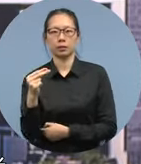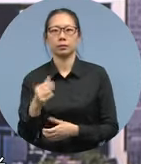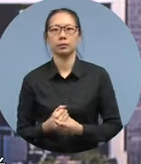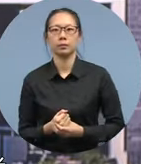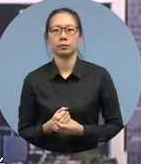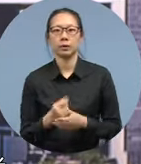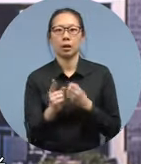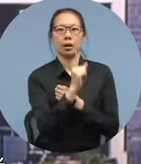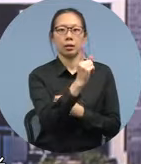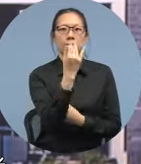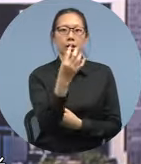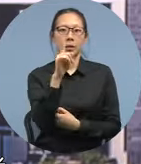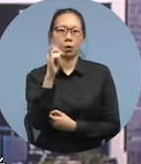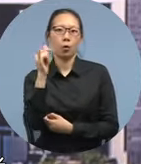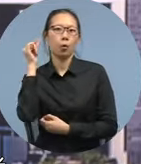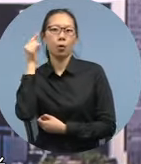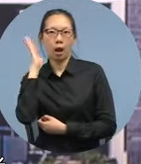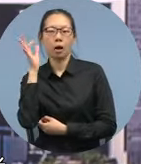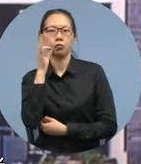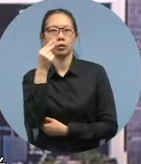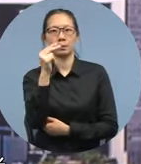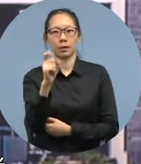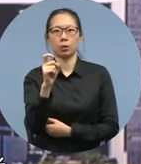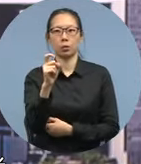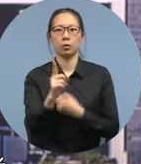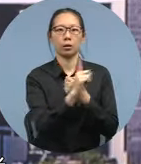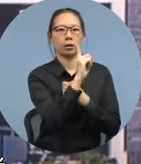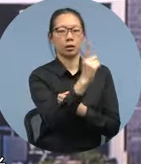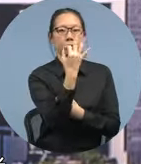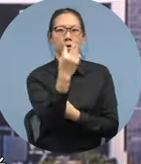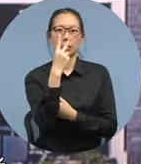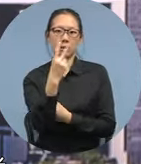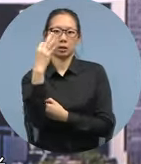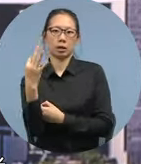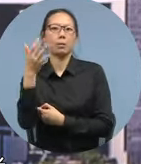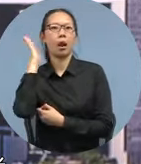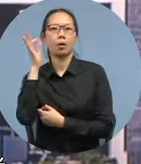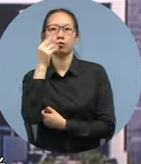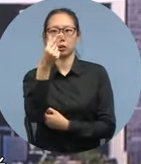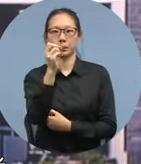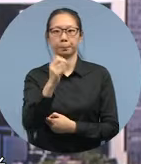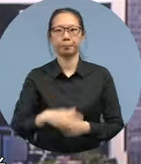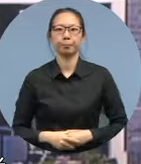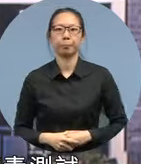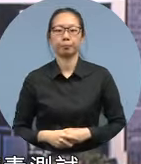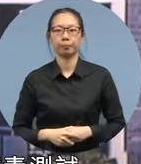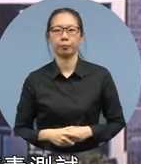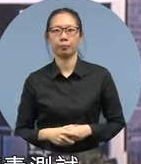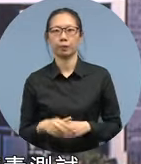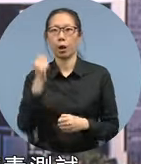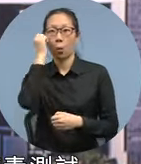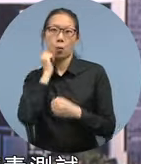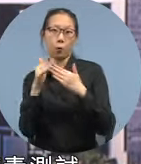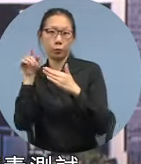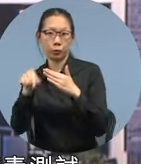啦。1316啦，就係男79歲啦，同埋1323就係男70歲嘅。護老中心嗰